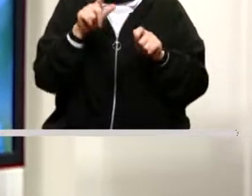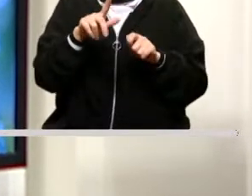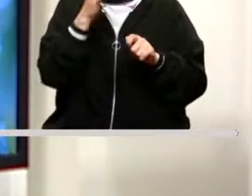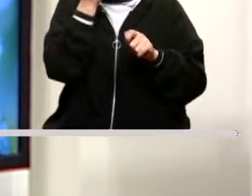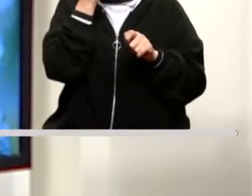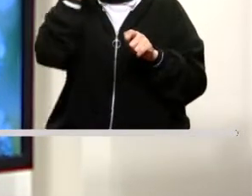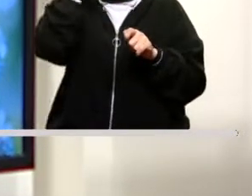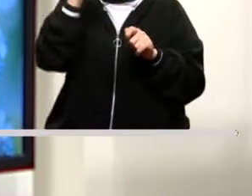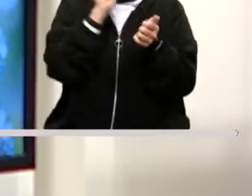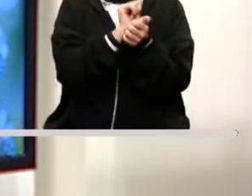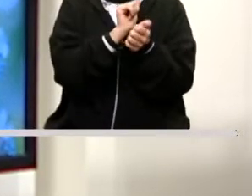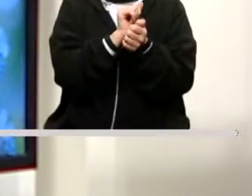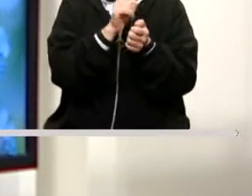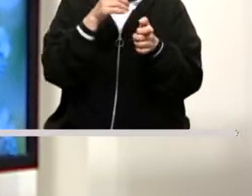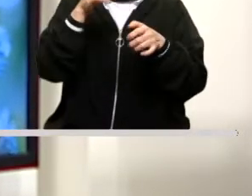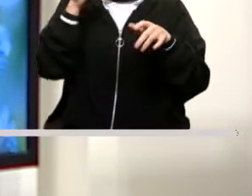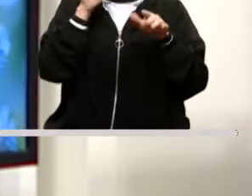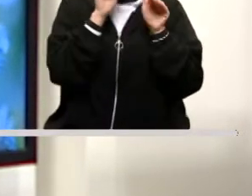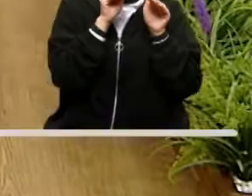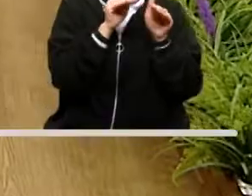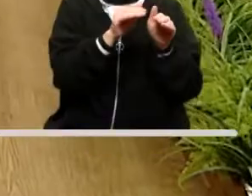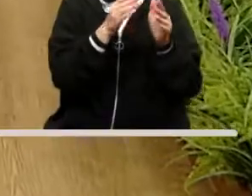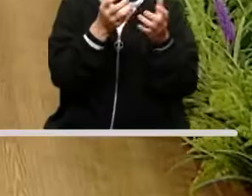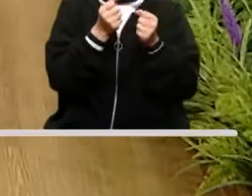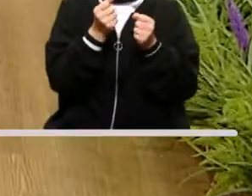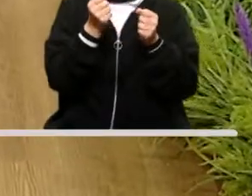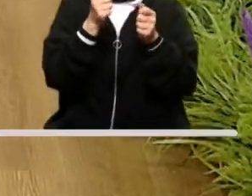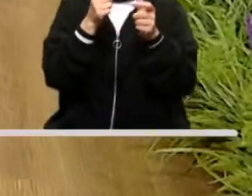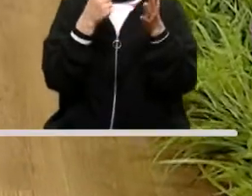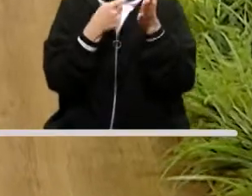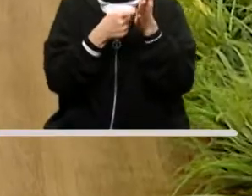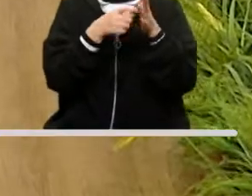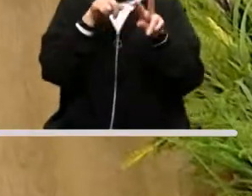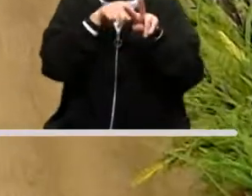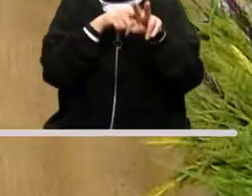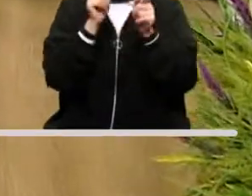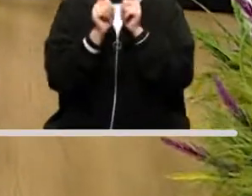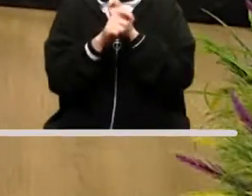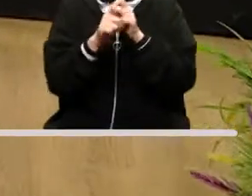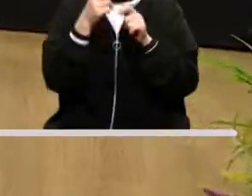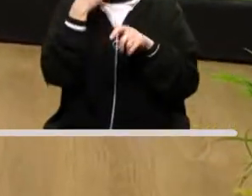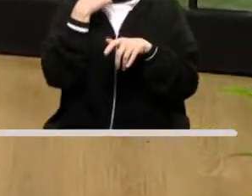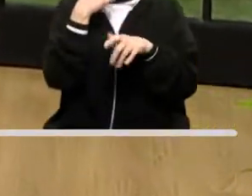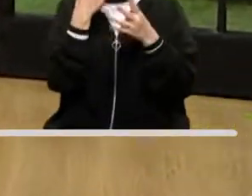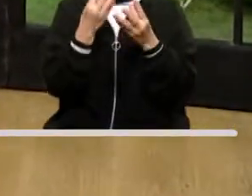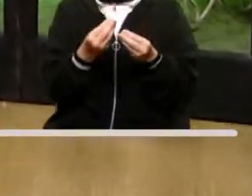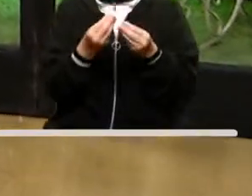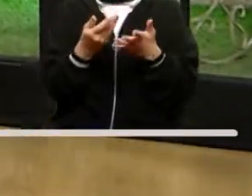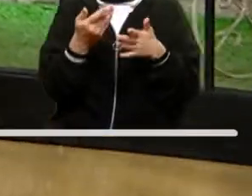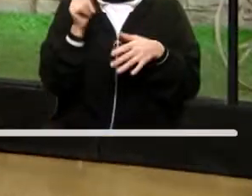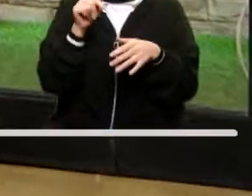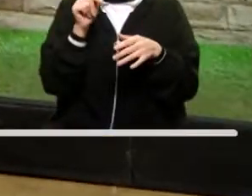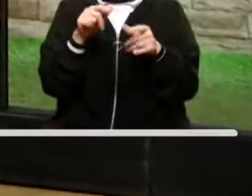aile danışmanı Yeliz Aksu hanımefendi ile ele alacağız. İşte tüm bu güzel konu başlıklarını bugün sizlere yönelteceğiz ekranlarımızdan